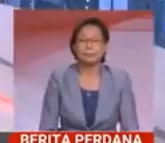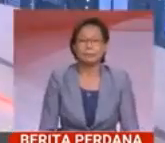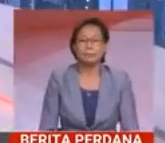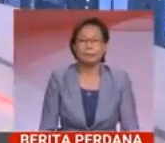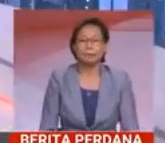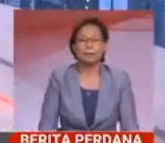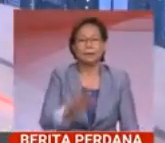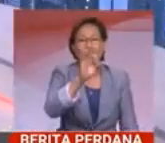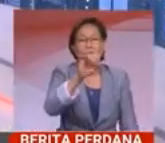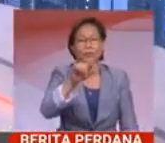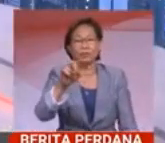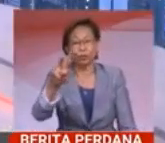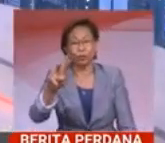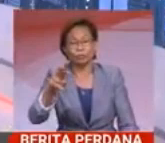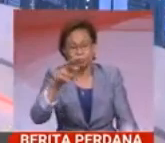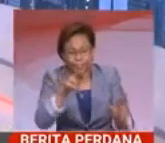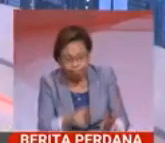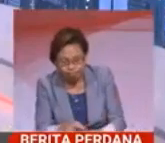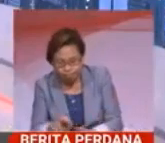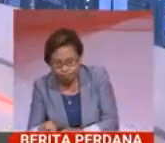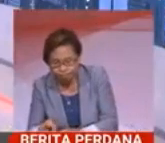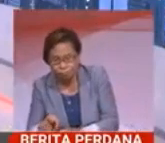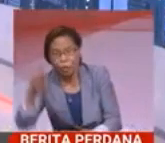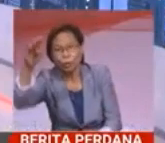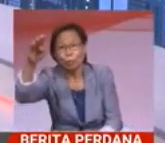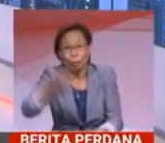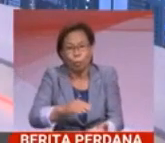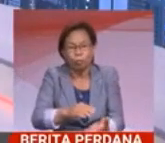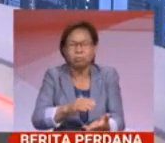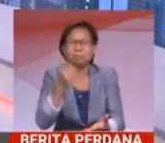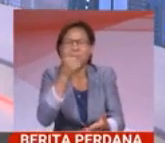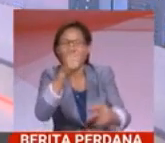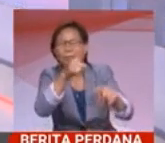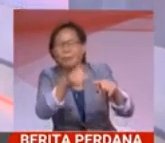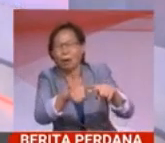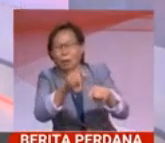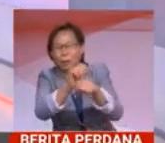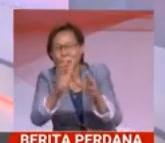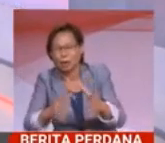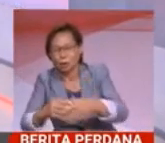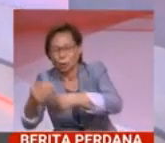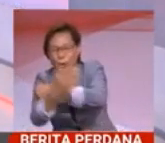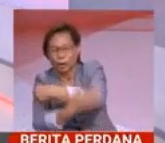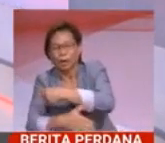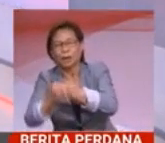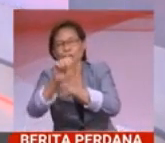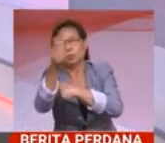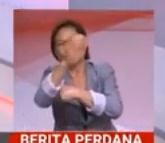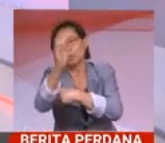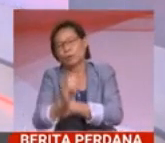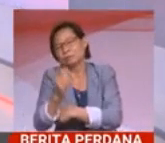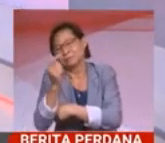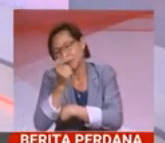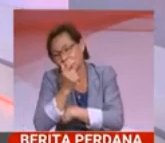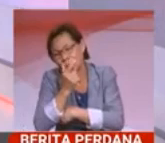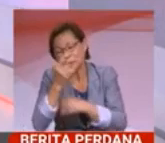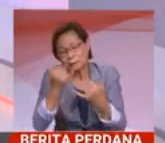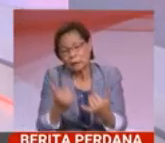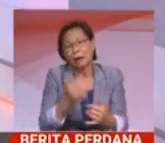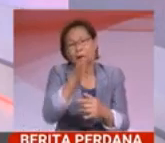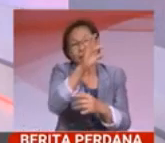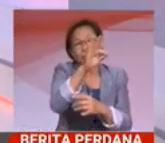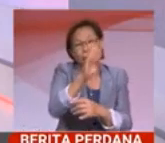di dalam pada itu fcb merancang untuk mengurangkan kebergantungan pekerja asing sebanyak 10 ratus ketika